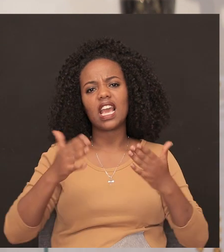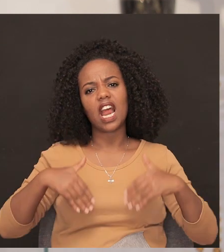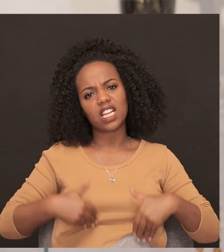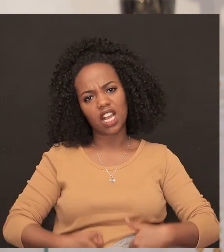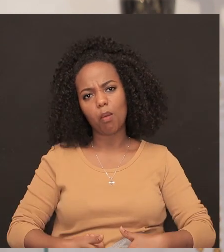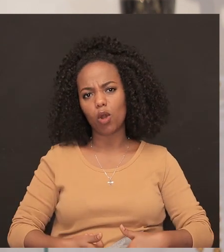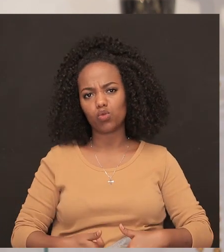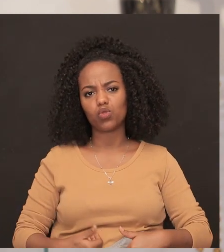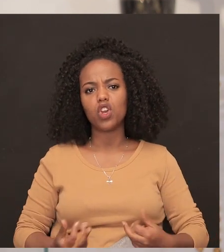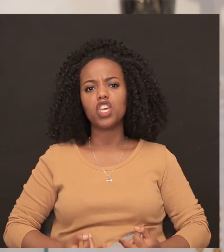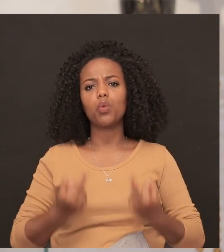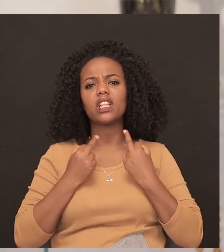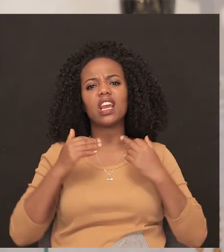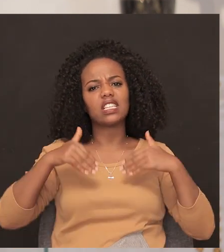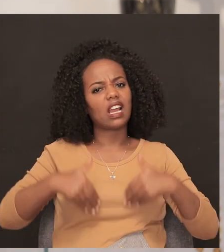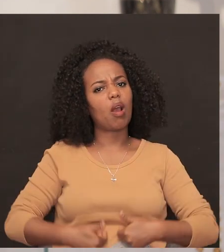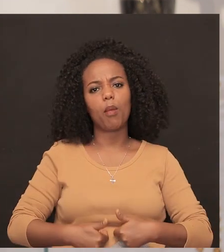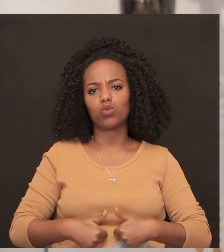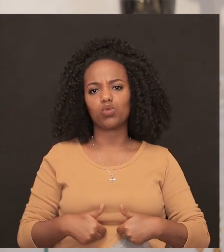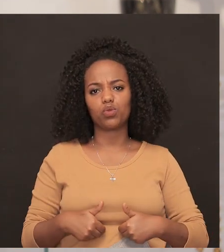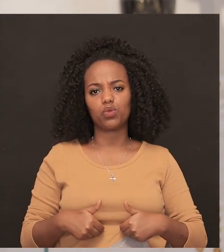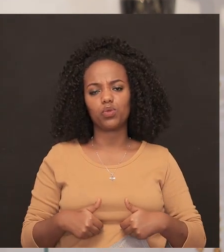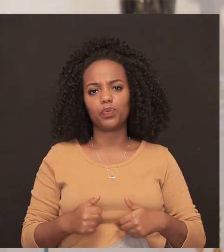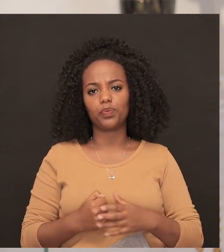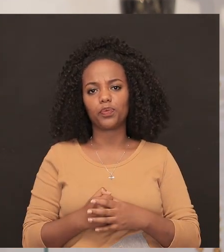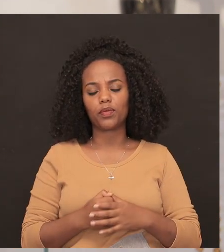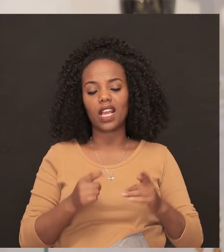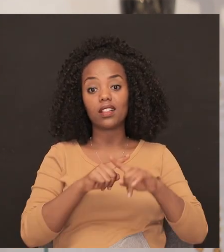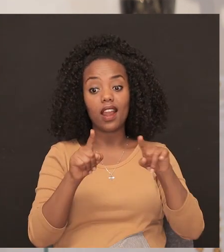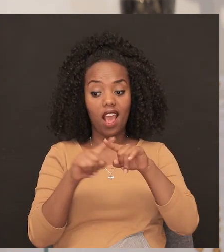ነገር ያደከማችሁ ሕይወት ያደከማችሁ